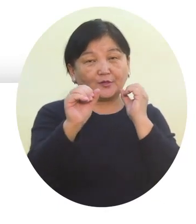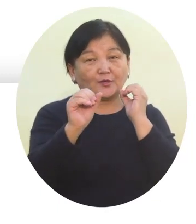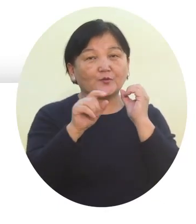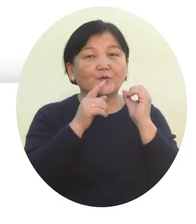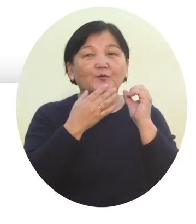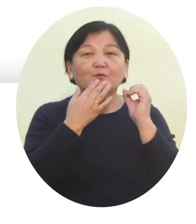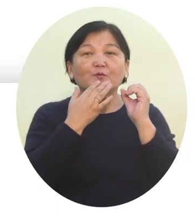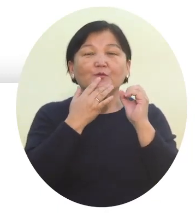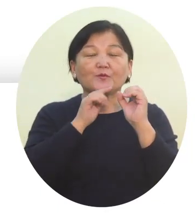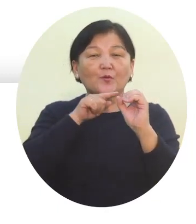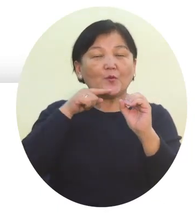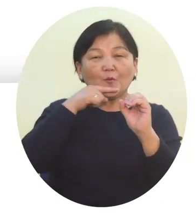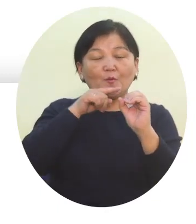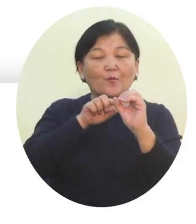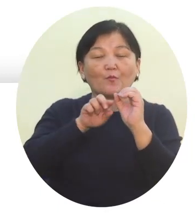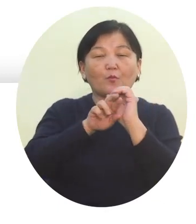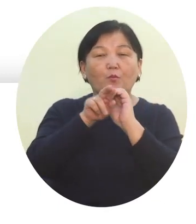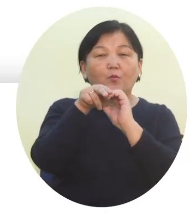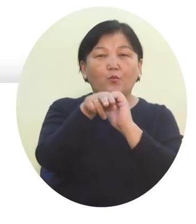байгаа.